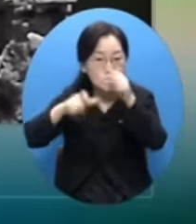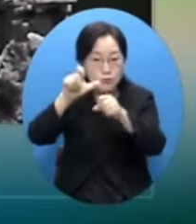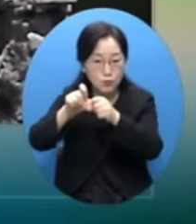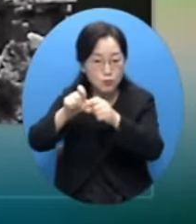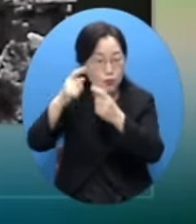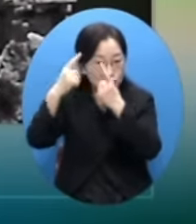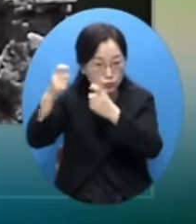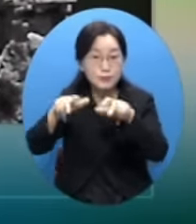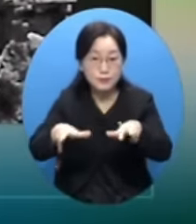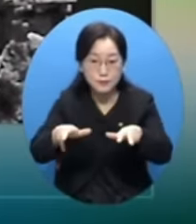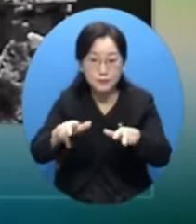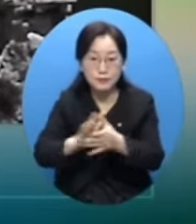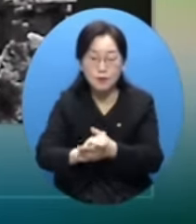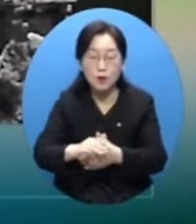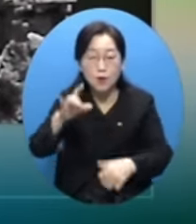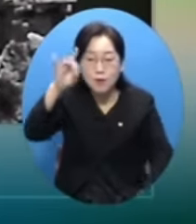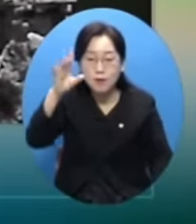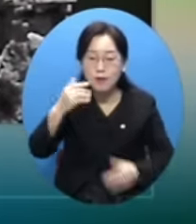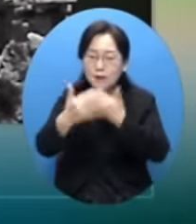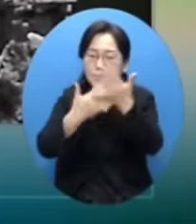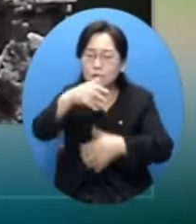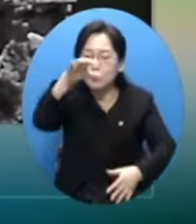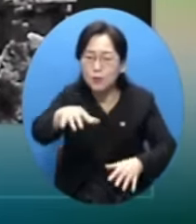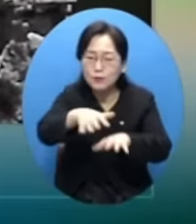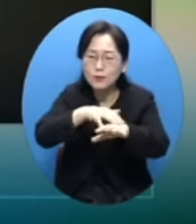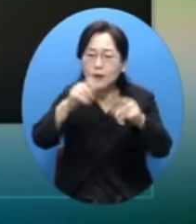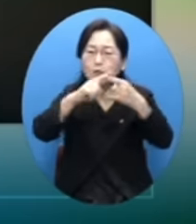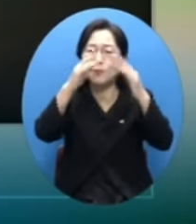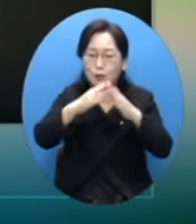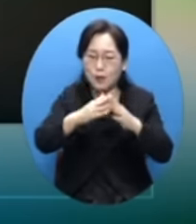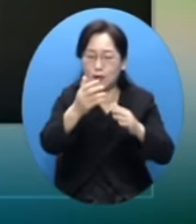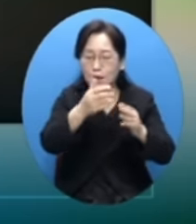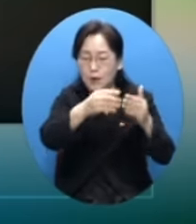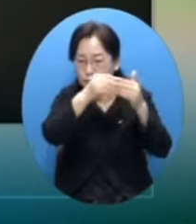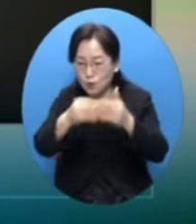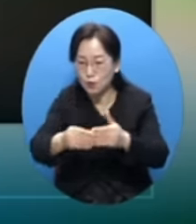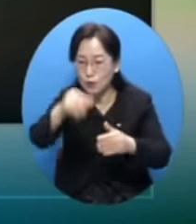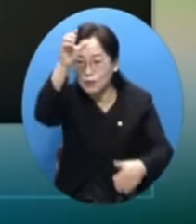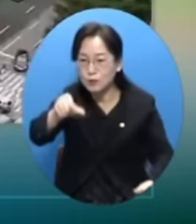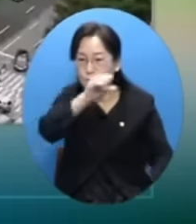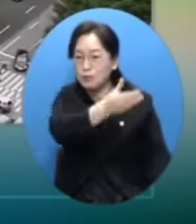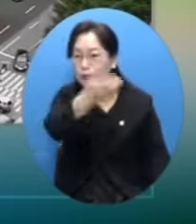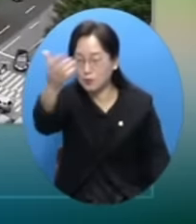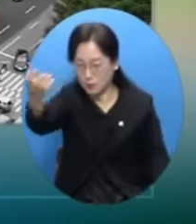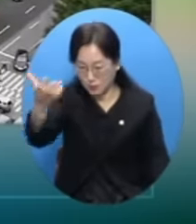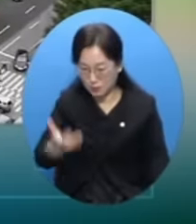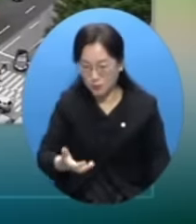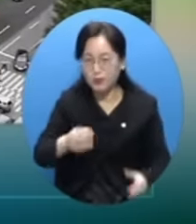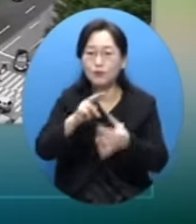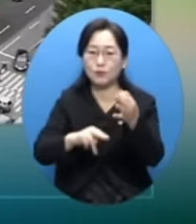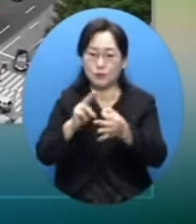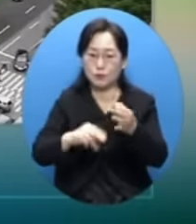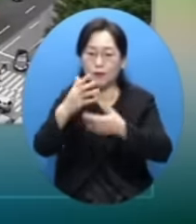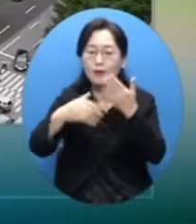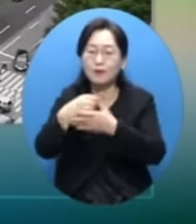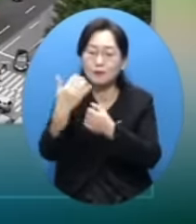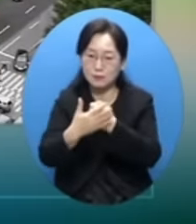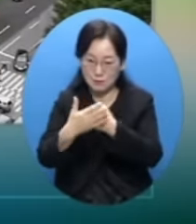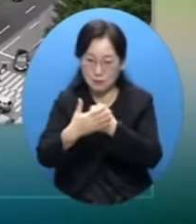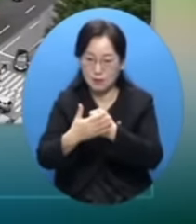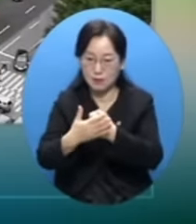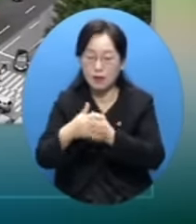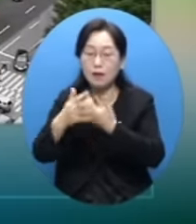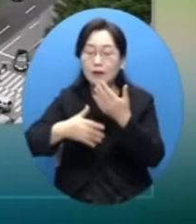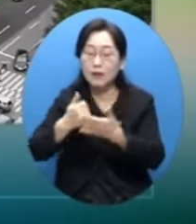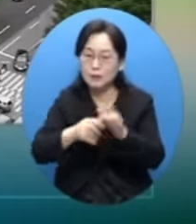그 대두동 천막교회로부터 인도하셔서 서대문교회 시절을 지나 오늘 여의도에 이르기까지 하나님의 은혜로 함께해 주신 것입니다. 이렇게 하나님께서